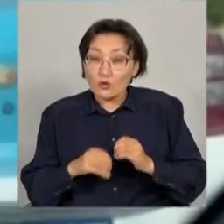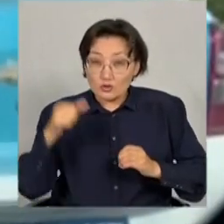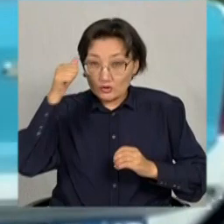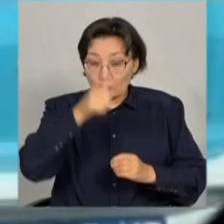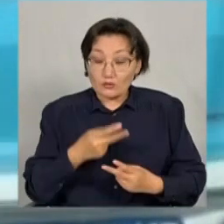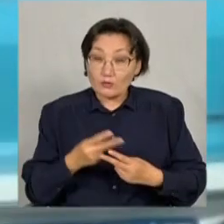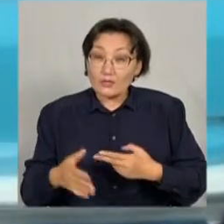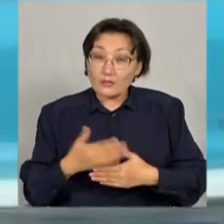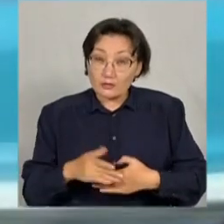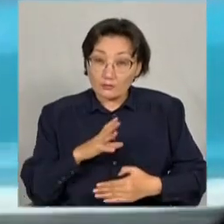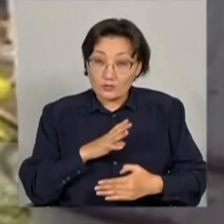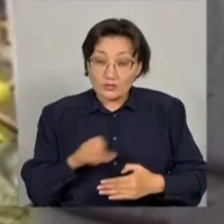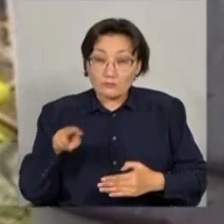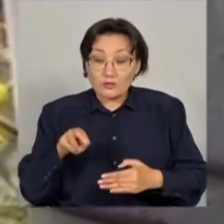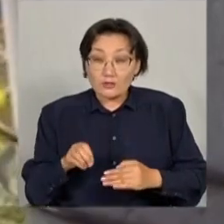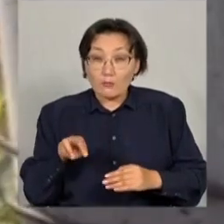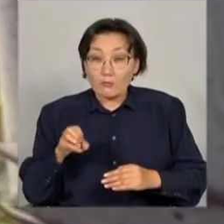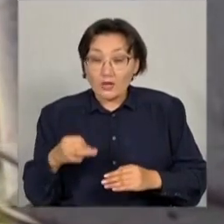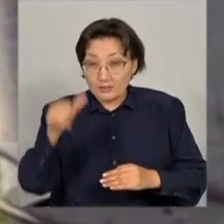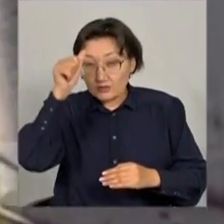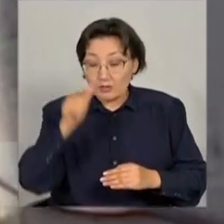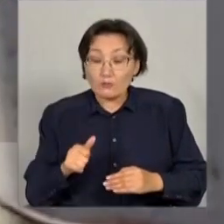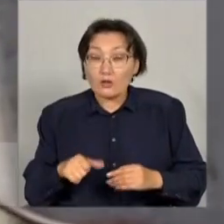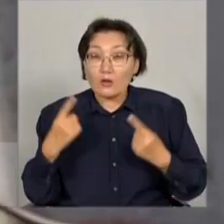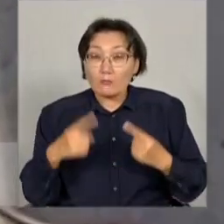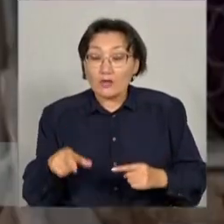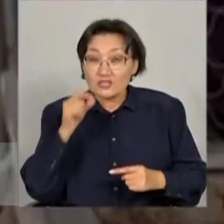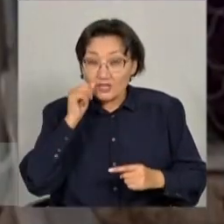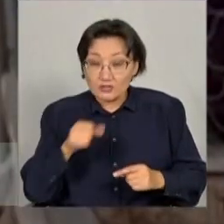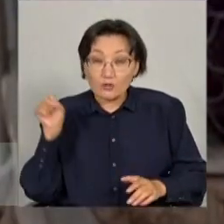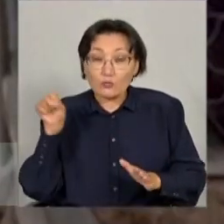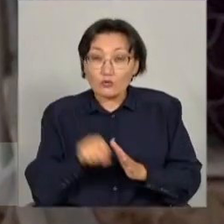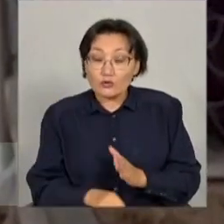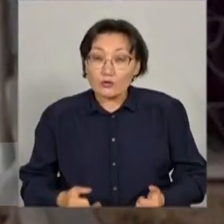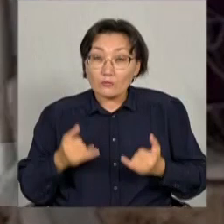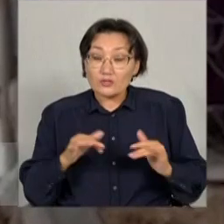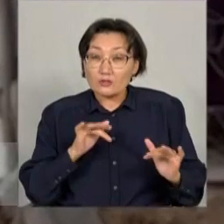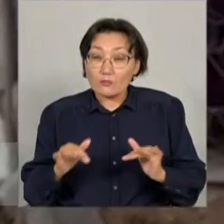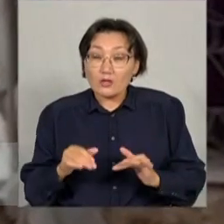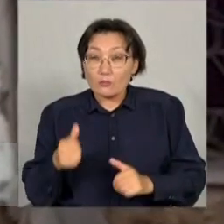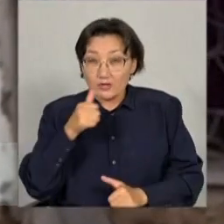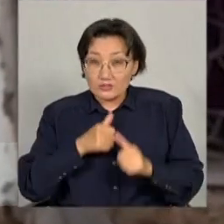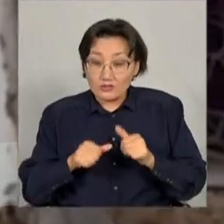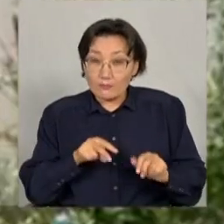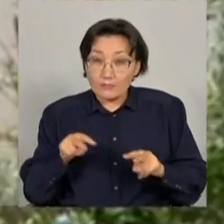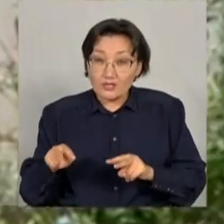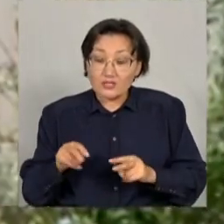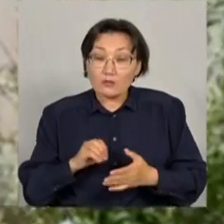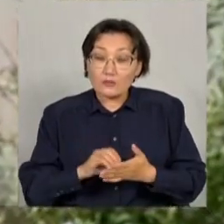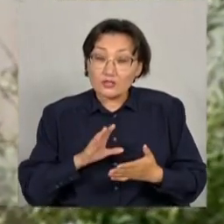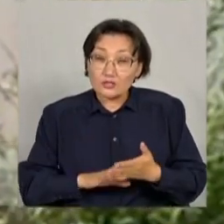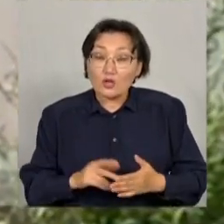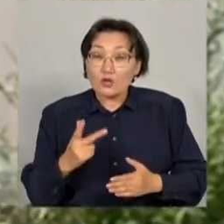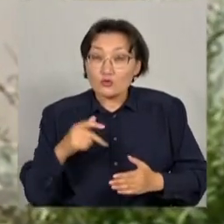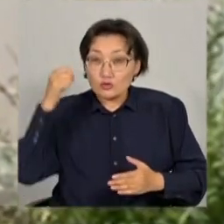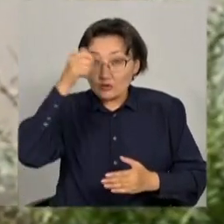түрмеге қамалған. Сонымен қатар биыл мамыр айында ауылдасын балталаған үшін істі болып, сот оған пробациялық бақылау белгілей отырып, 3